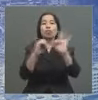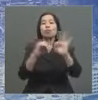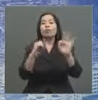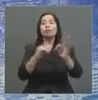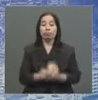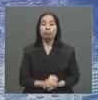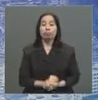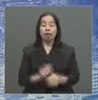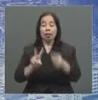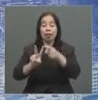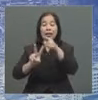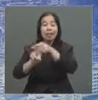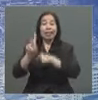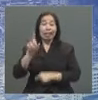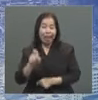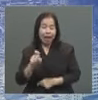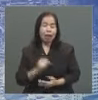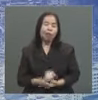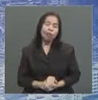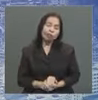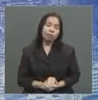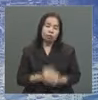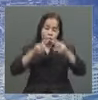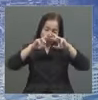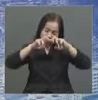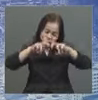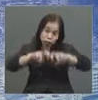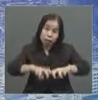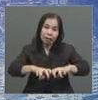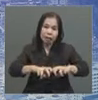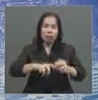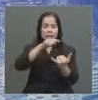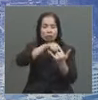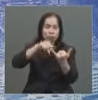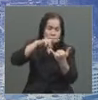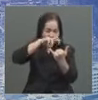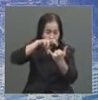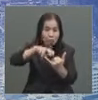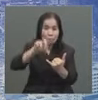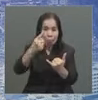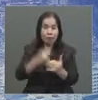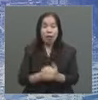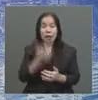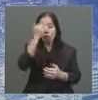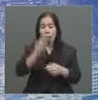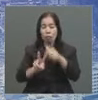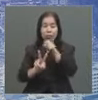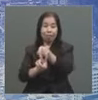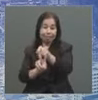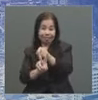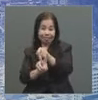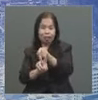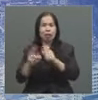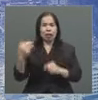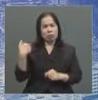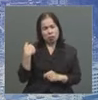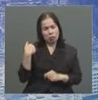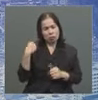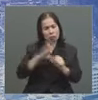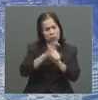ทั้งหลายเหล่านี้คงจะต้องไปหาเหตุในลึกซึ้งอีกทีรายที่2นี้นะครับว่านอกจากทางด้านนี้แล้วมีเหตุ